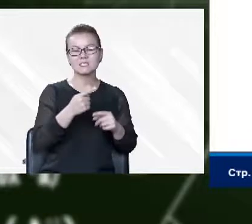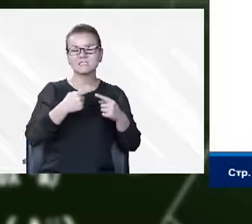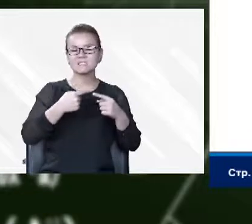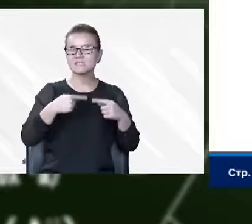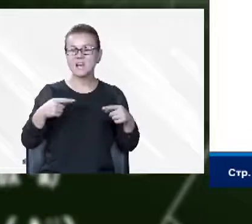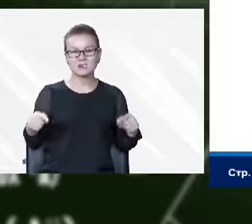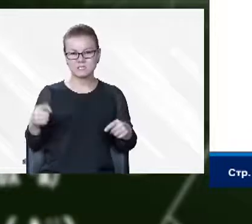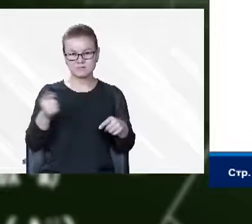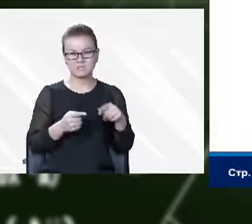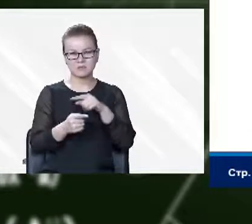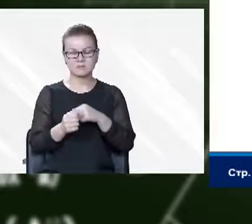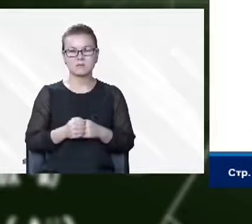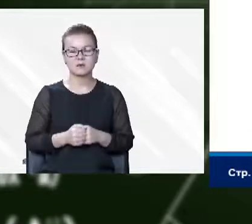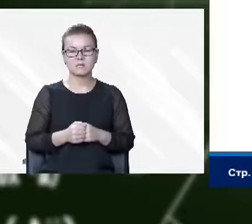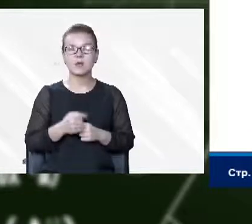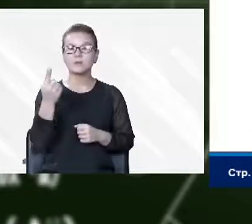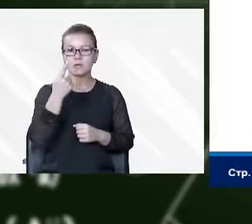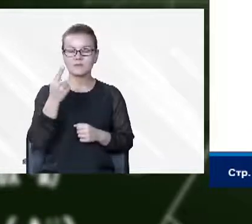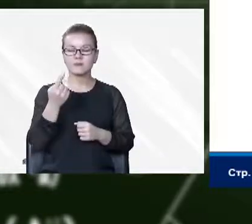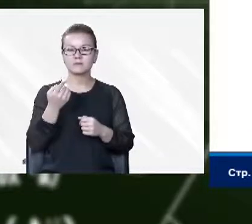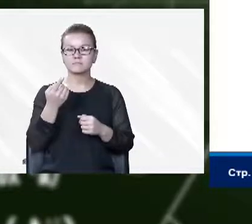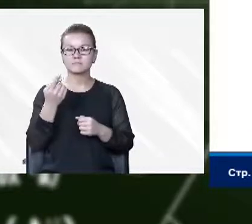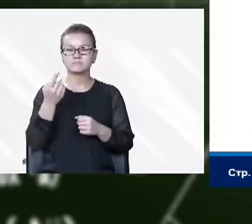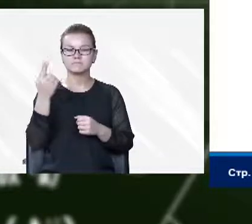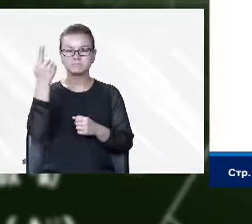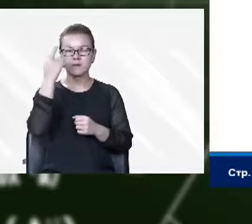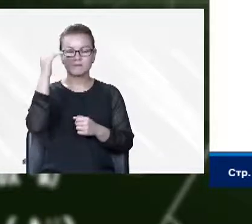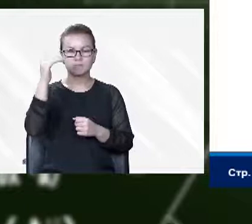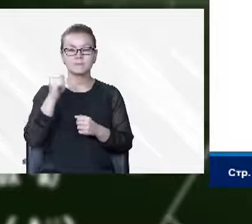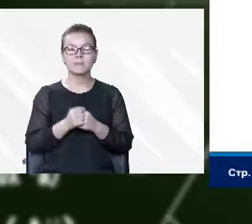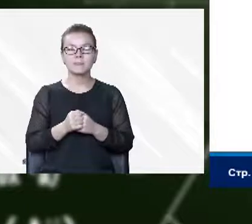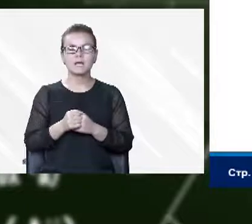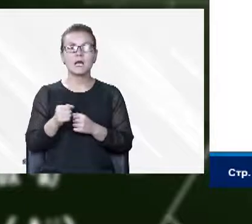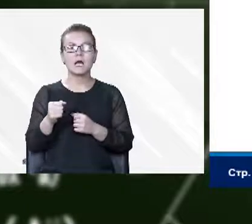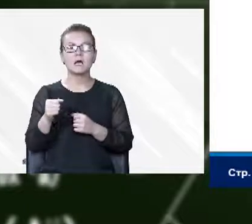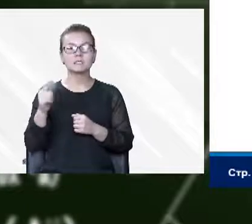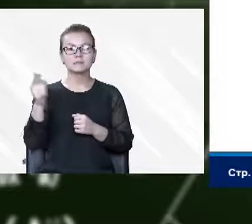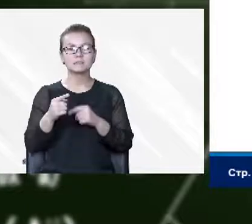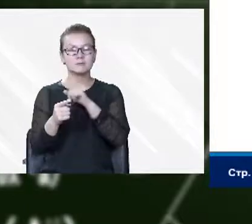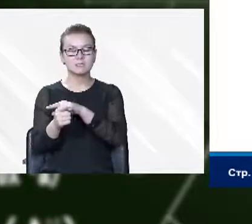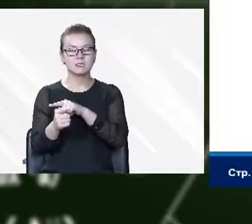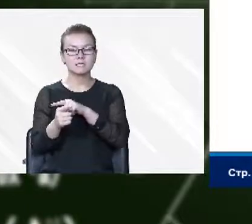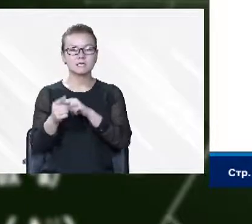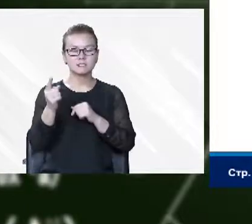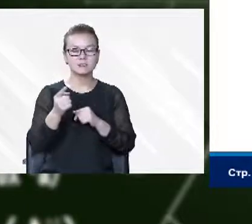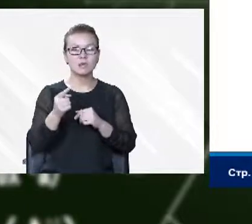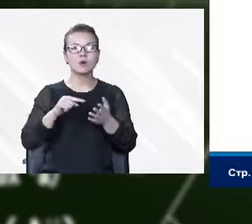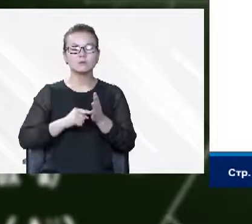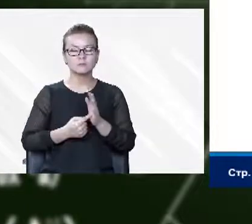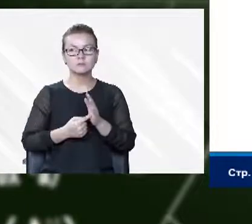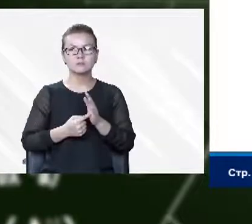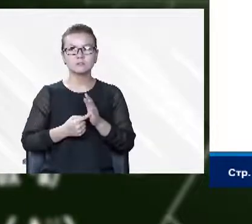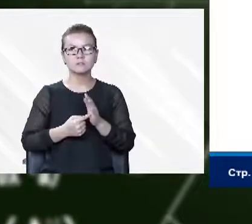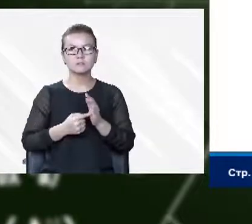знаменателями. Шаг первый. Знаменатели дробей разложить на множители.